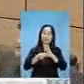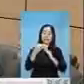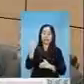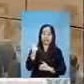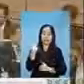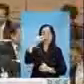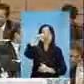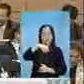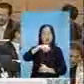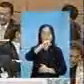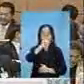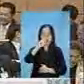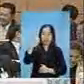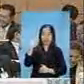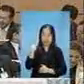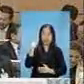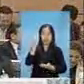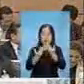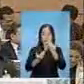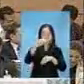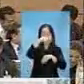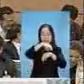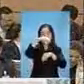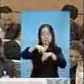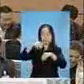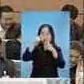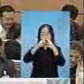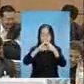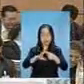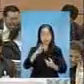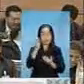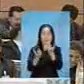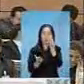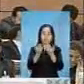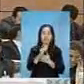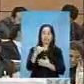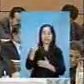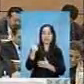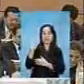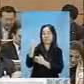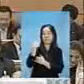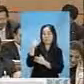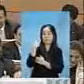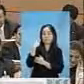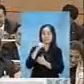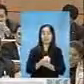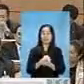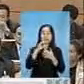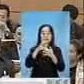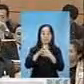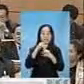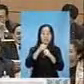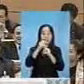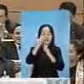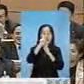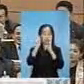องค์กรใดองค์กรหนึ่งหรืออาจจะมากกว่าหนึ่งองค์กรด้วยซ้ำมีอำนาจสูงกว่าบทบัญญัติแห่งรัฐธรร